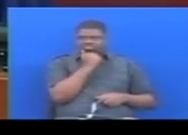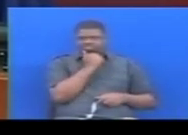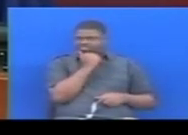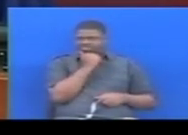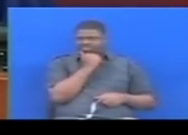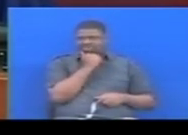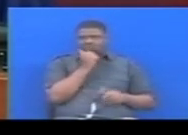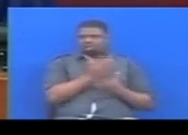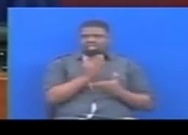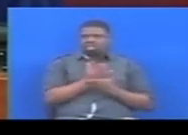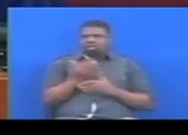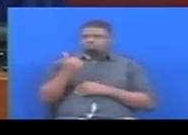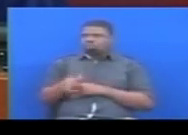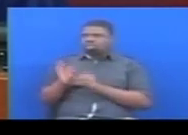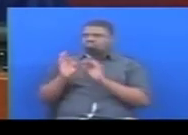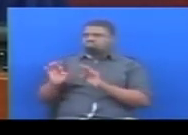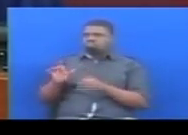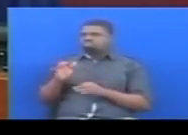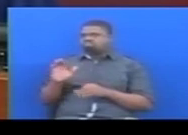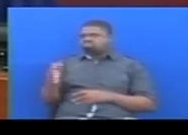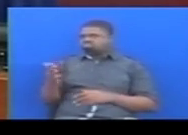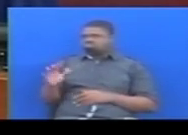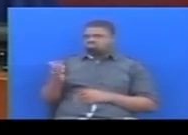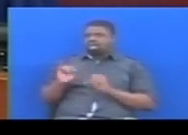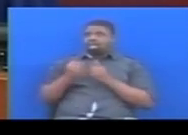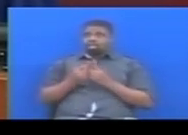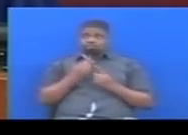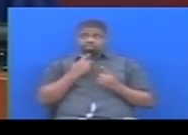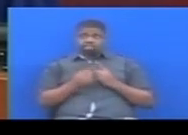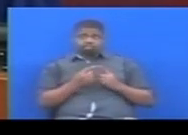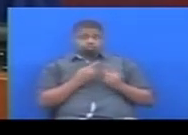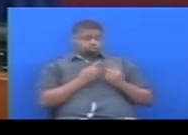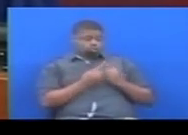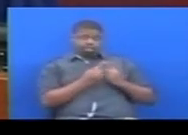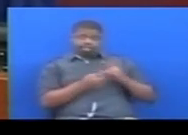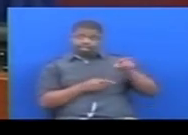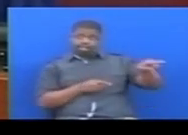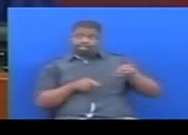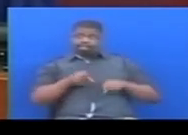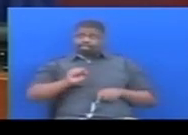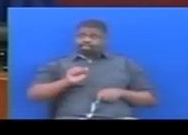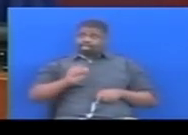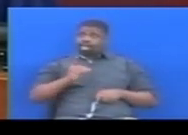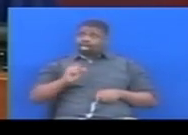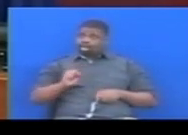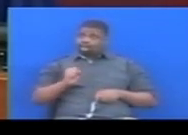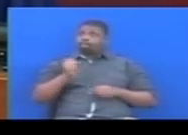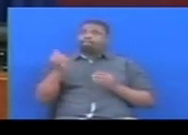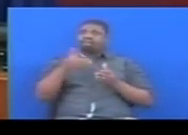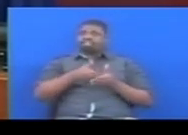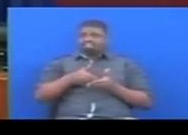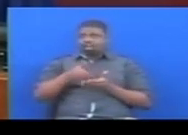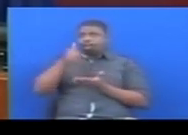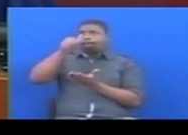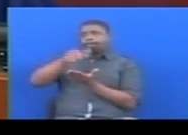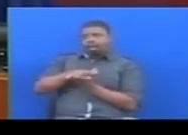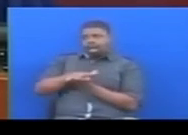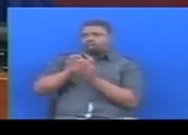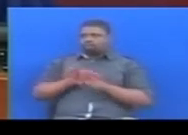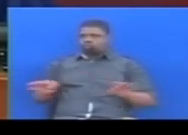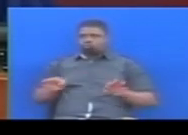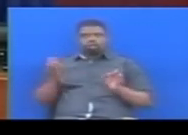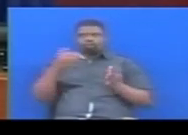tunaelekea wapi. Lakini nadhani kwa sababu umesema utazungumza na mheshimiwa Saada, naamini mtafikia mahali pazuri ambapo hapata tufikisha